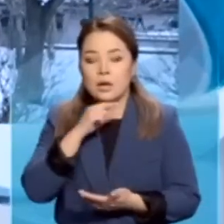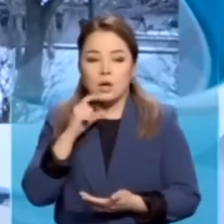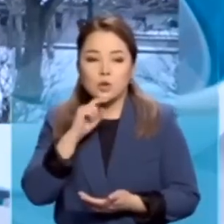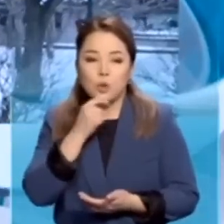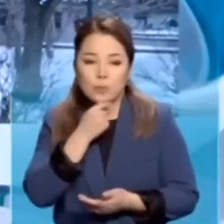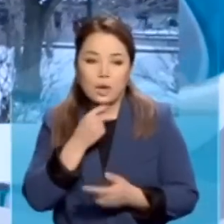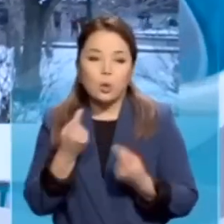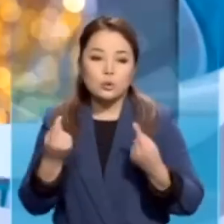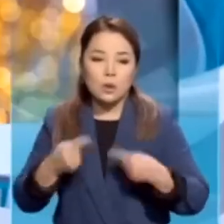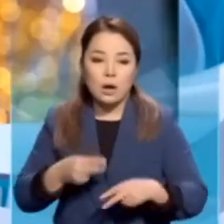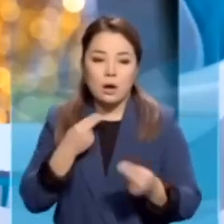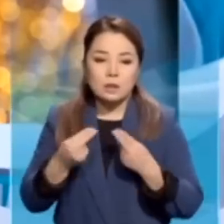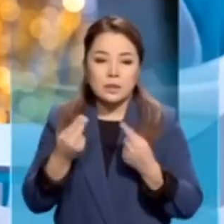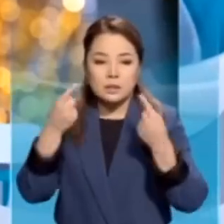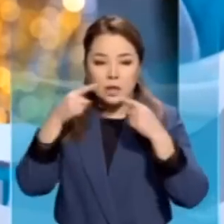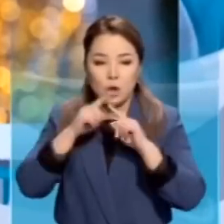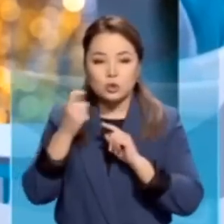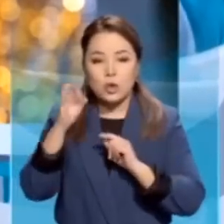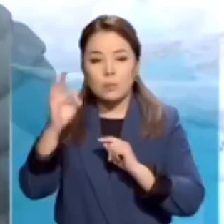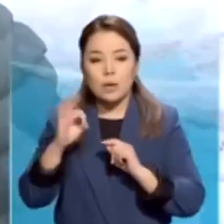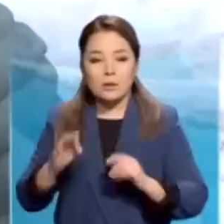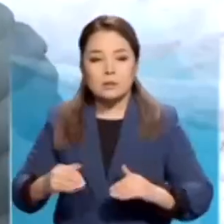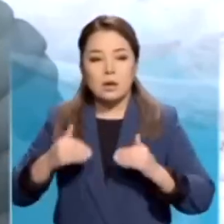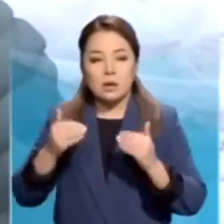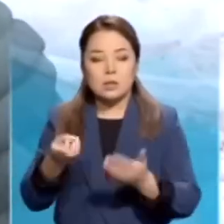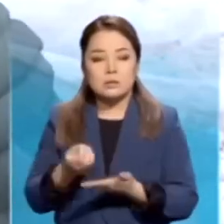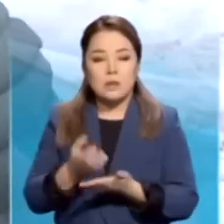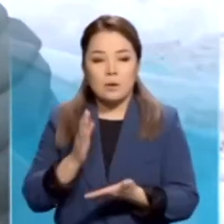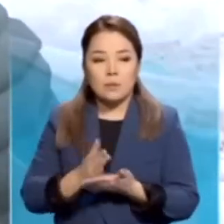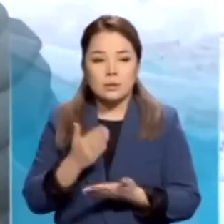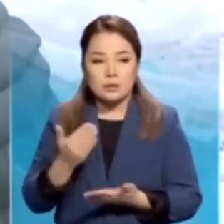құлдырап, азық-түлік техника 100%-ға дейін қымбаттаған.